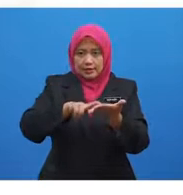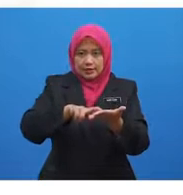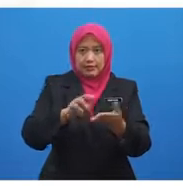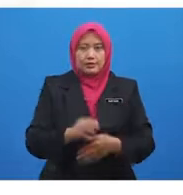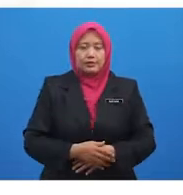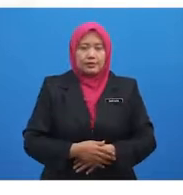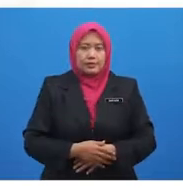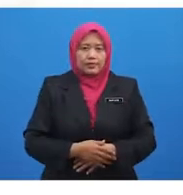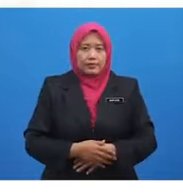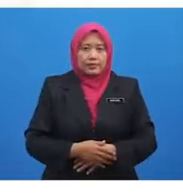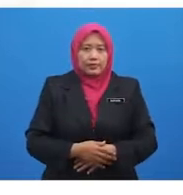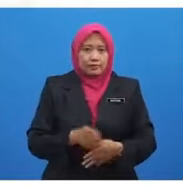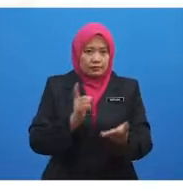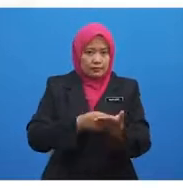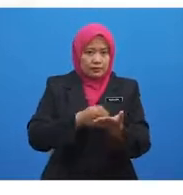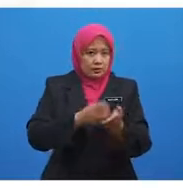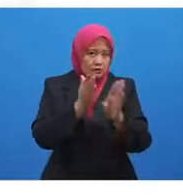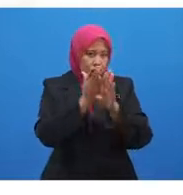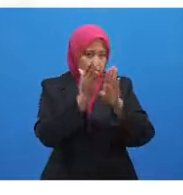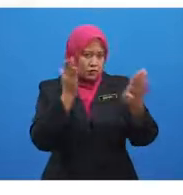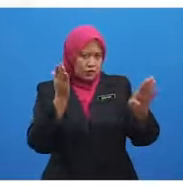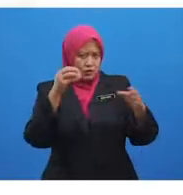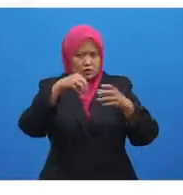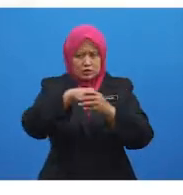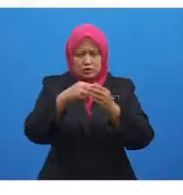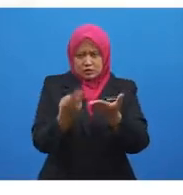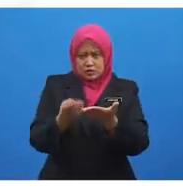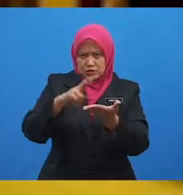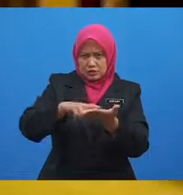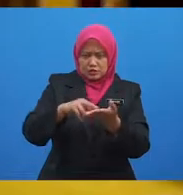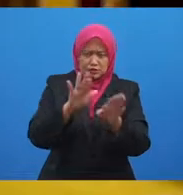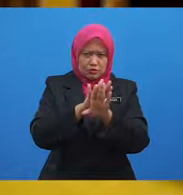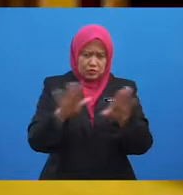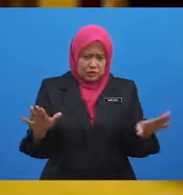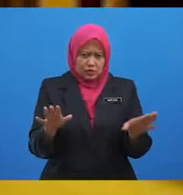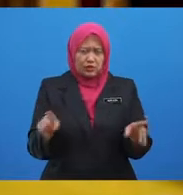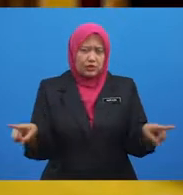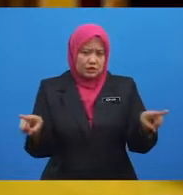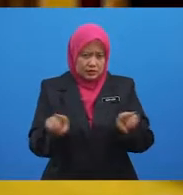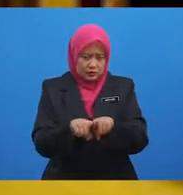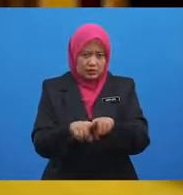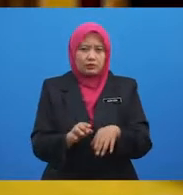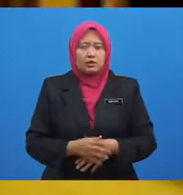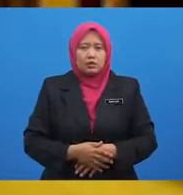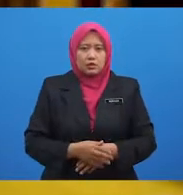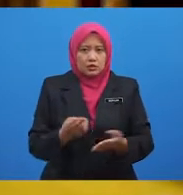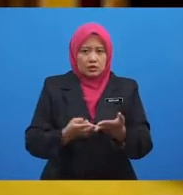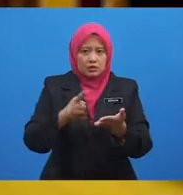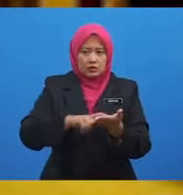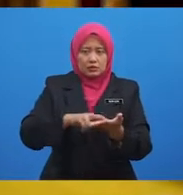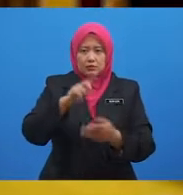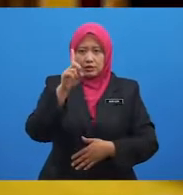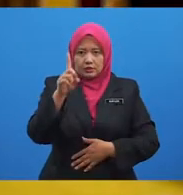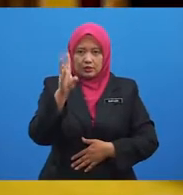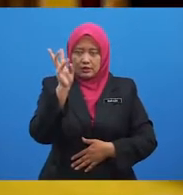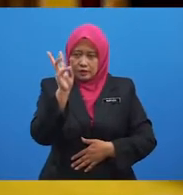Bilangan baris dalam rangkap tidak sama, iaitu rangkap pertama mempunyai 6 baris, rangkap